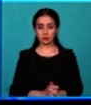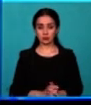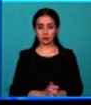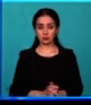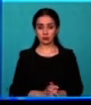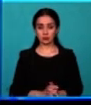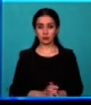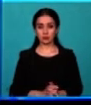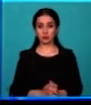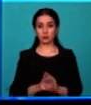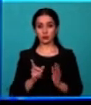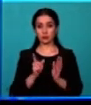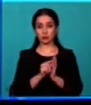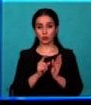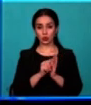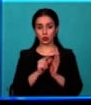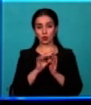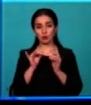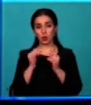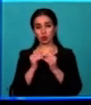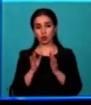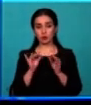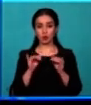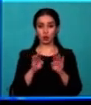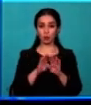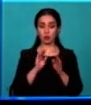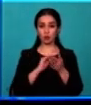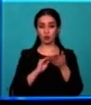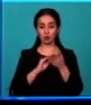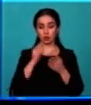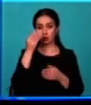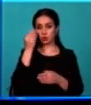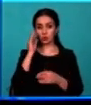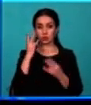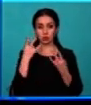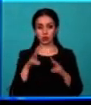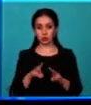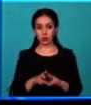Demak, bular juftdagilar bo'ladi. Ochuvchi hamda yopuvchisini yozish yoddan chiqish kerak emas.